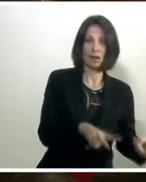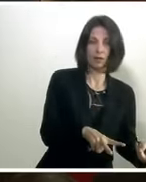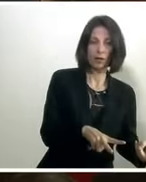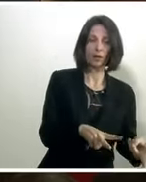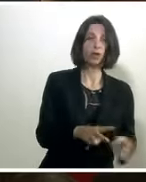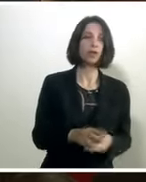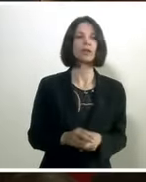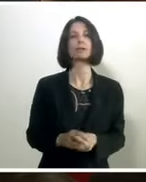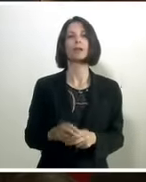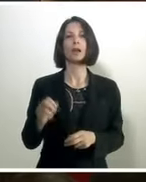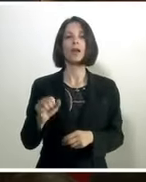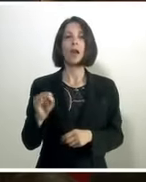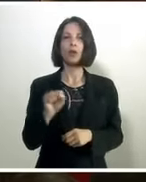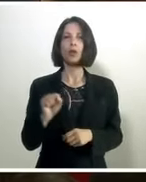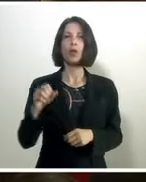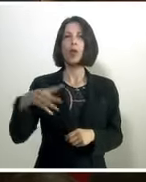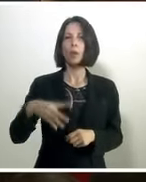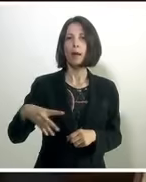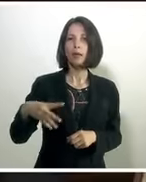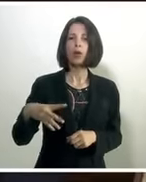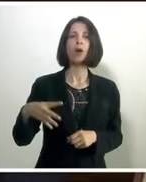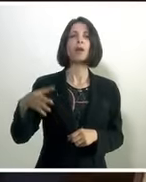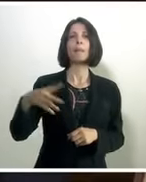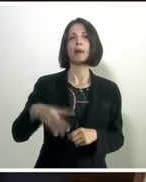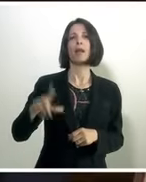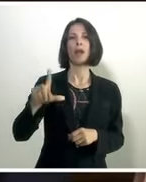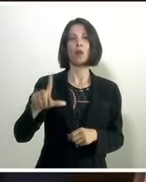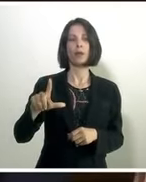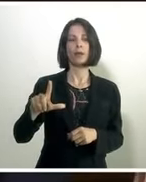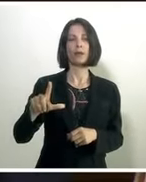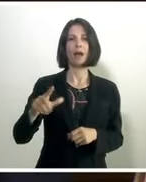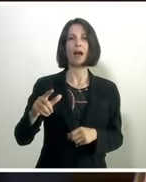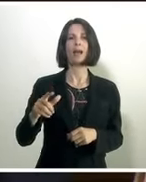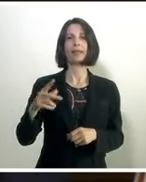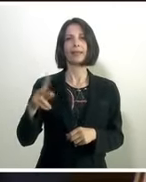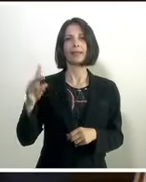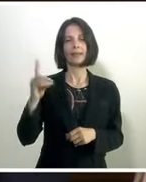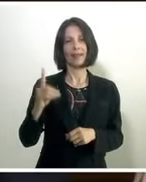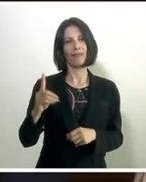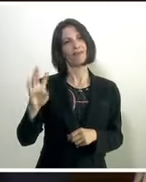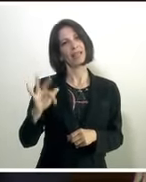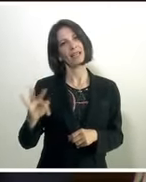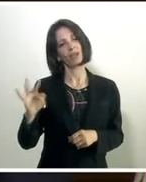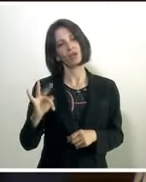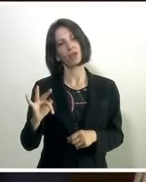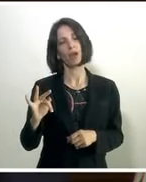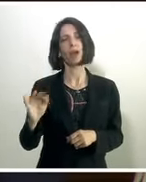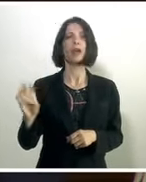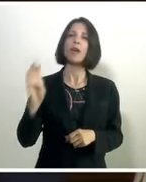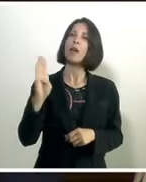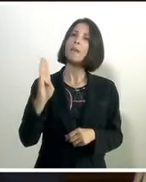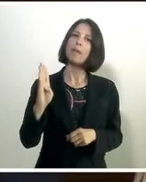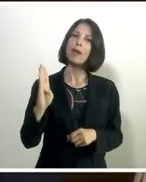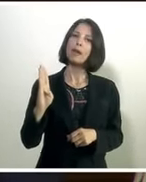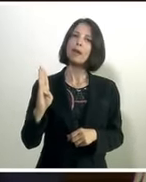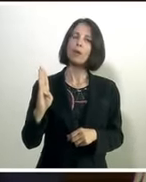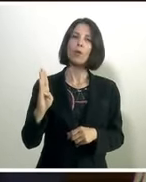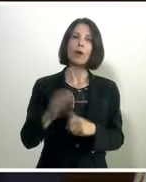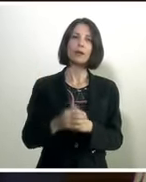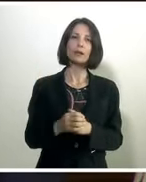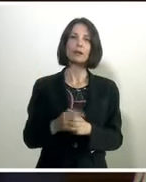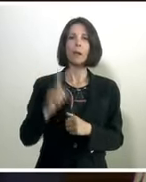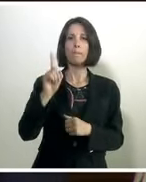da Antonello mattone Maria Luisa di Felice la storia politica di Enrico berlinquer recide se si eccettua la breve parentesi del